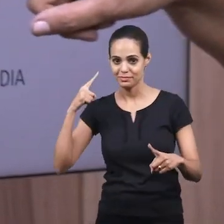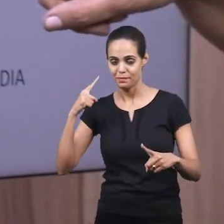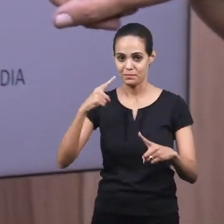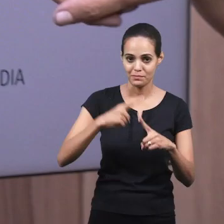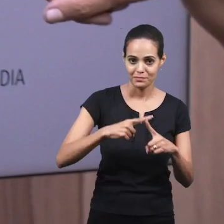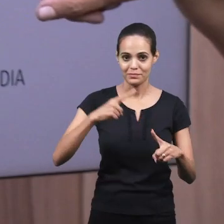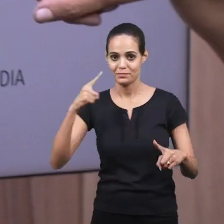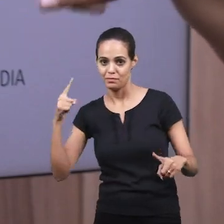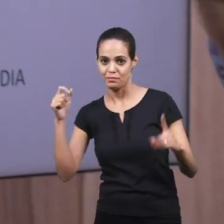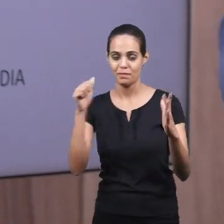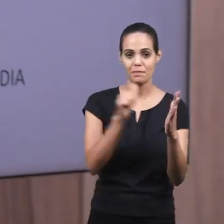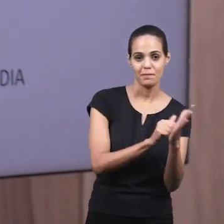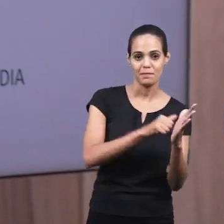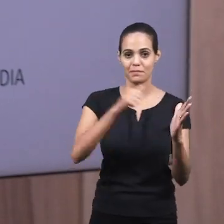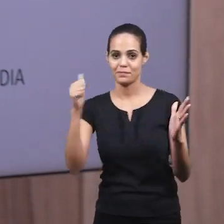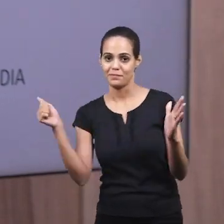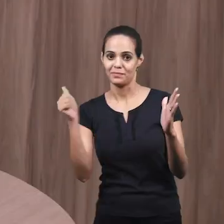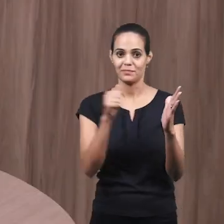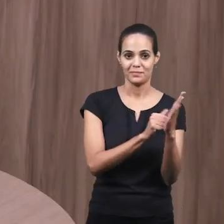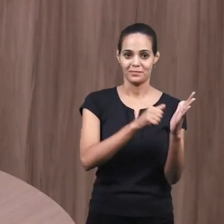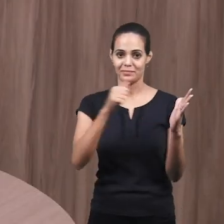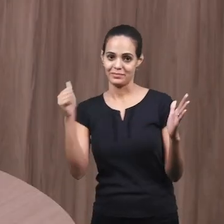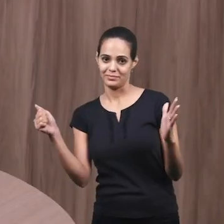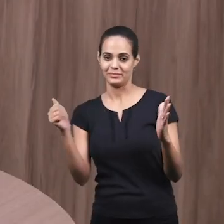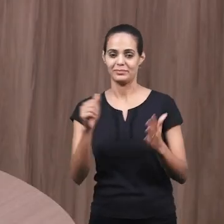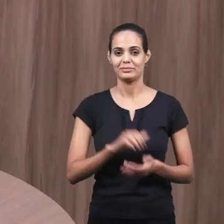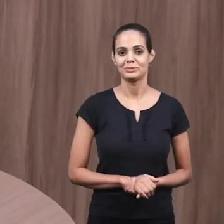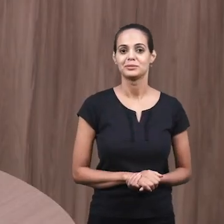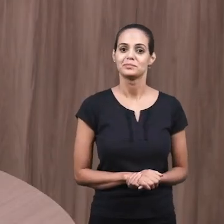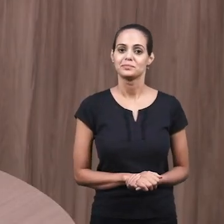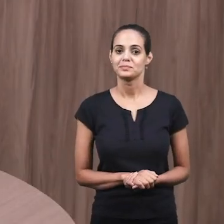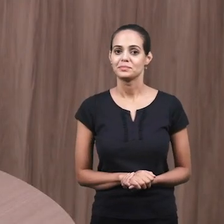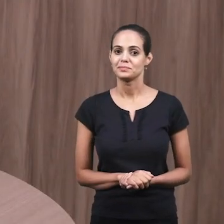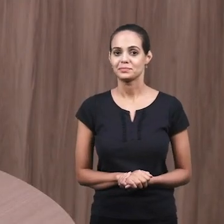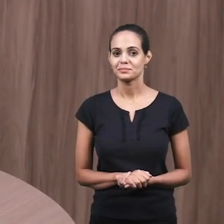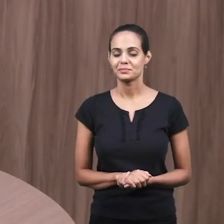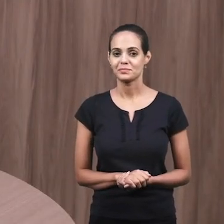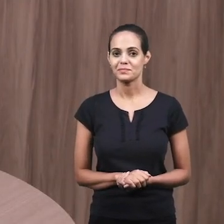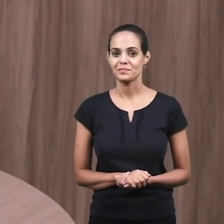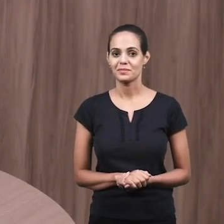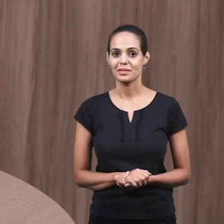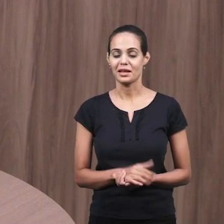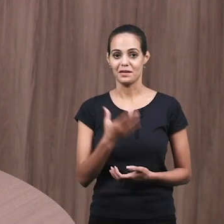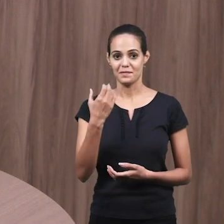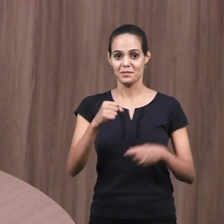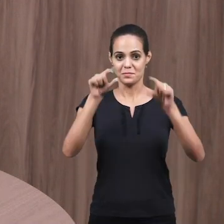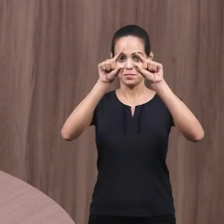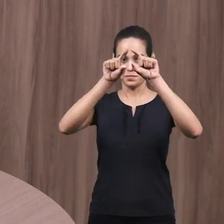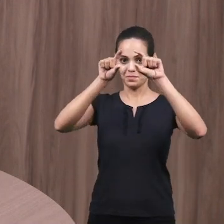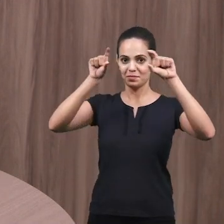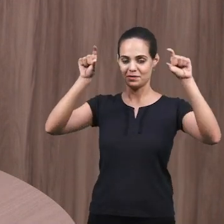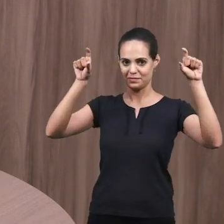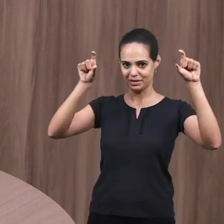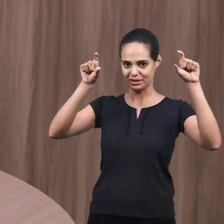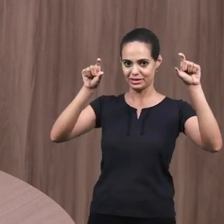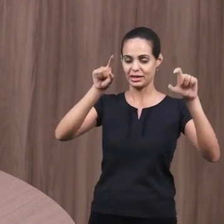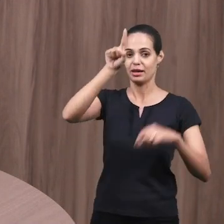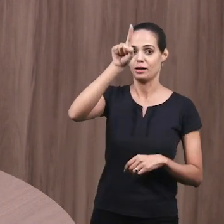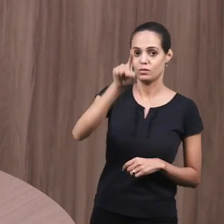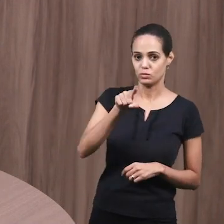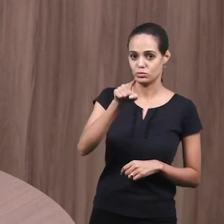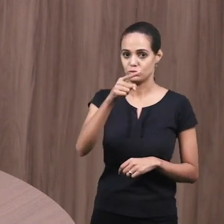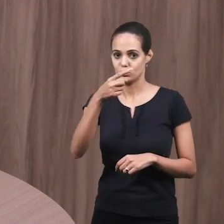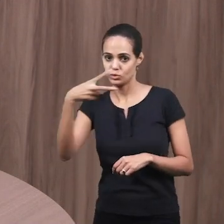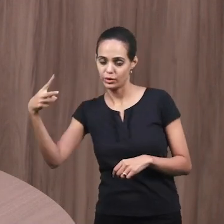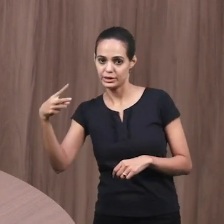dans tout le chœur. Nous allons voir une phrase musicale. 1,